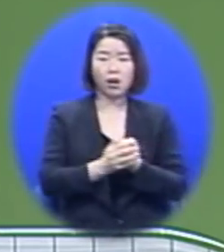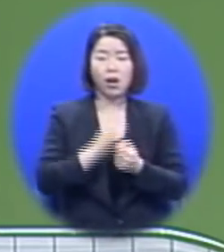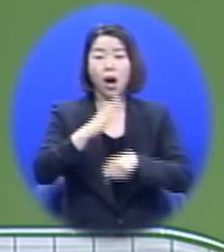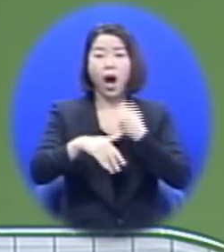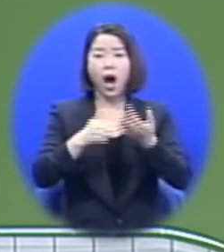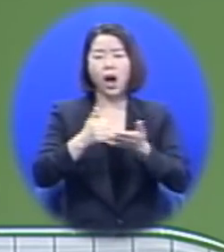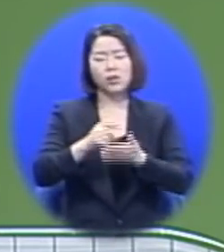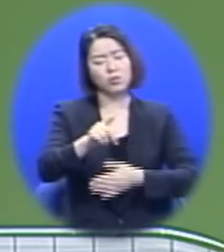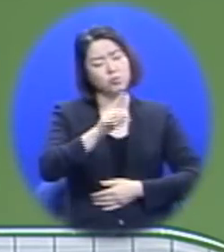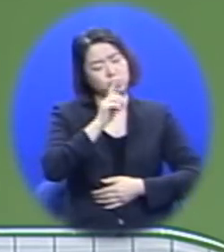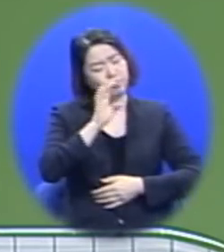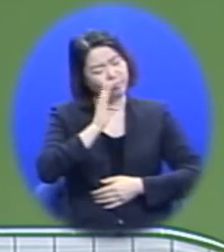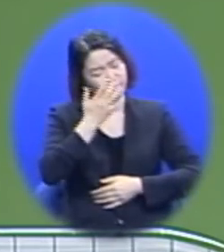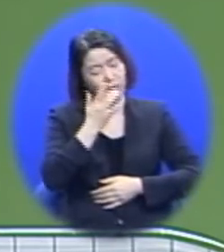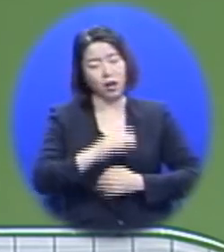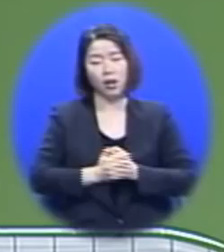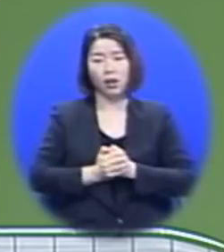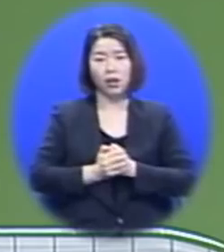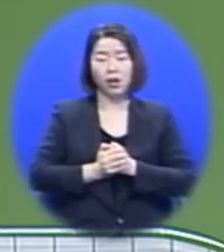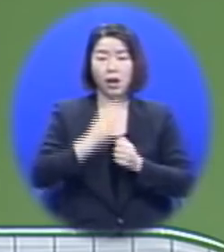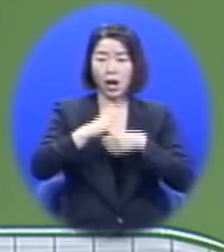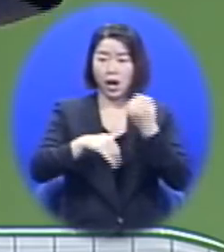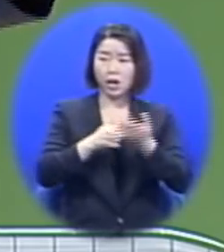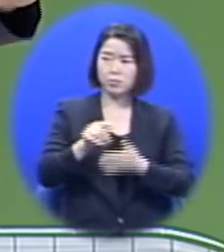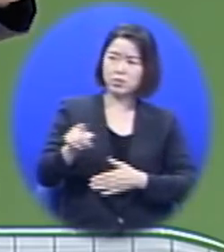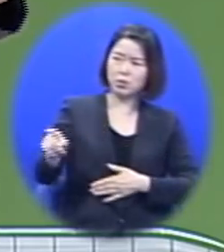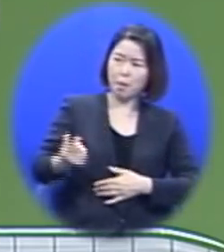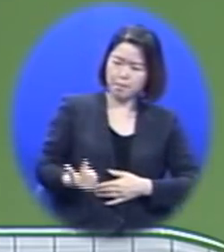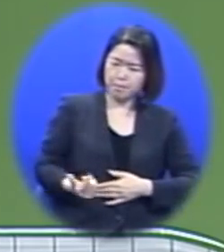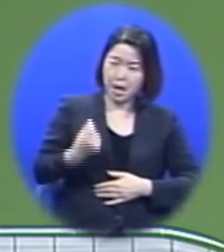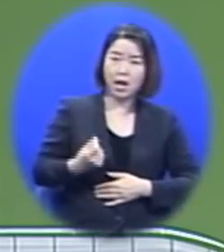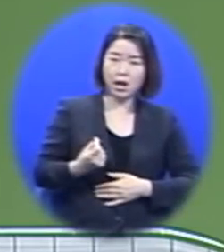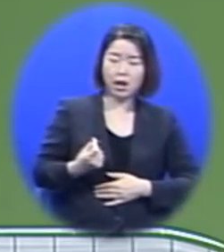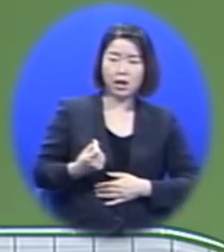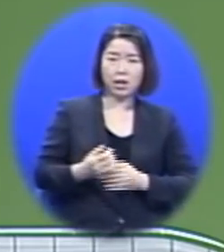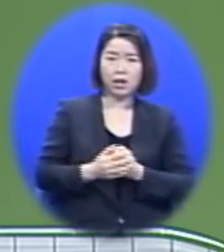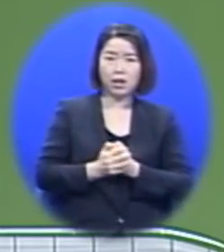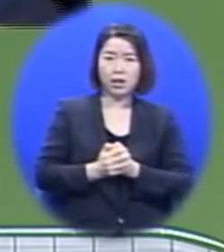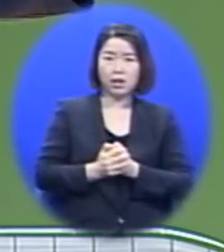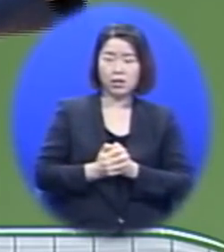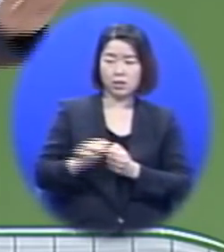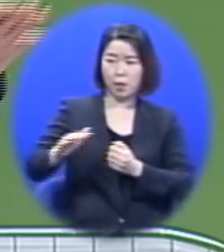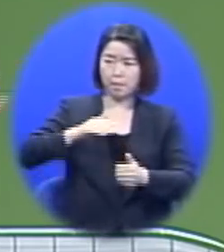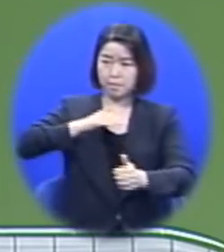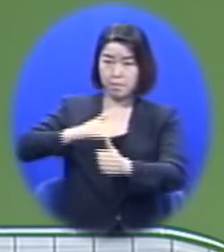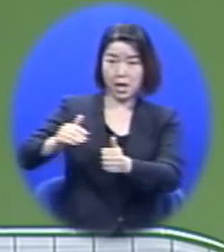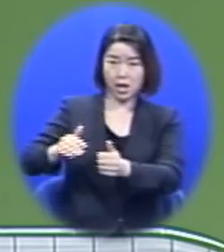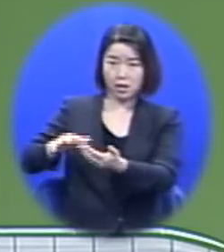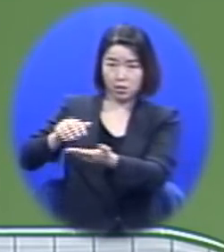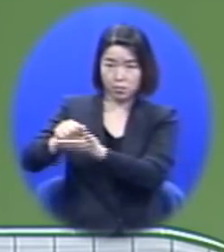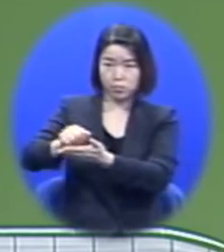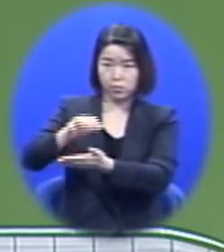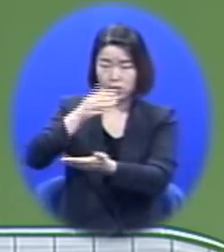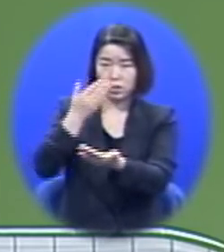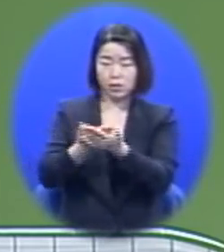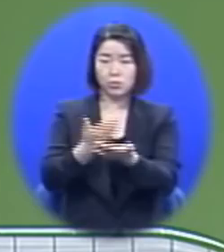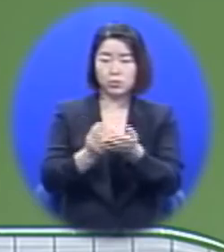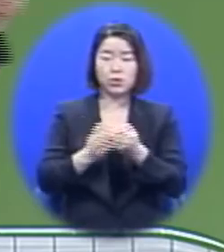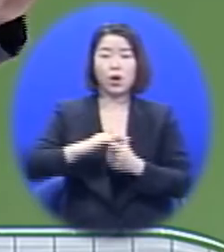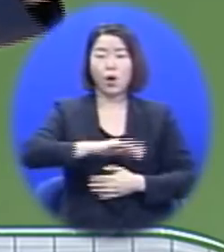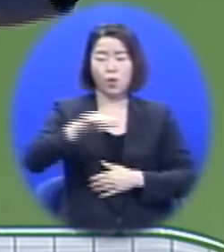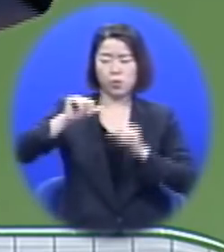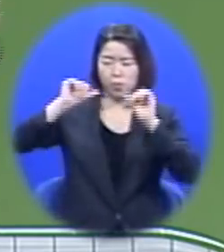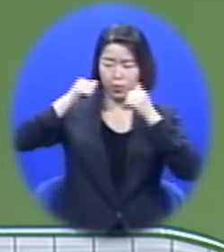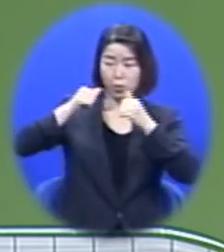되는 거 아니냐. 하나님, 저들을 속히 하나님 좀 치십시오. 우리를 조롱하는 자들을